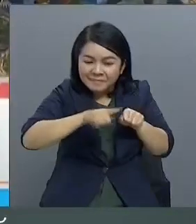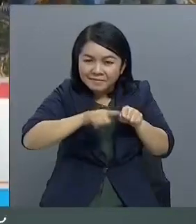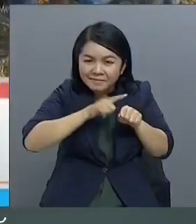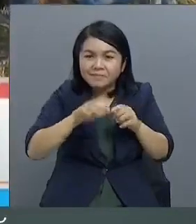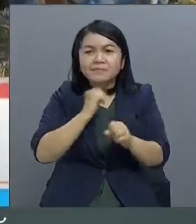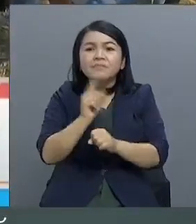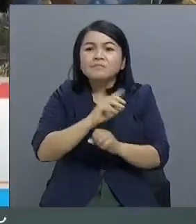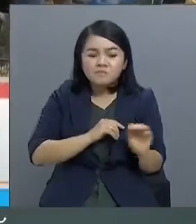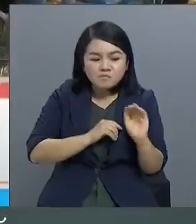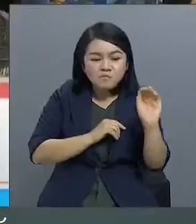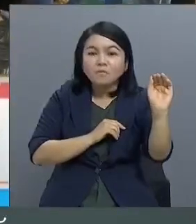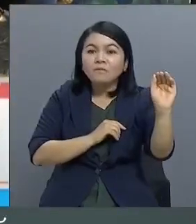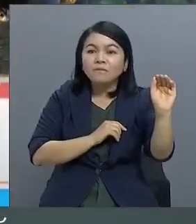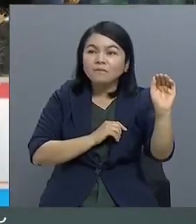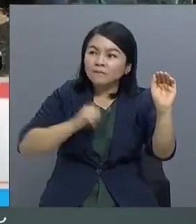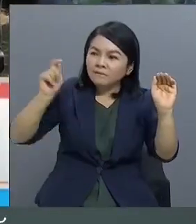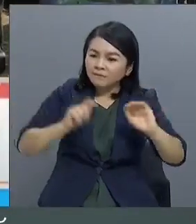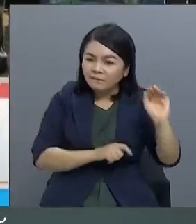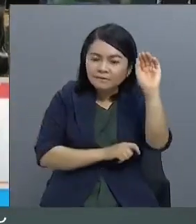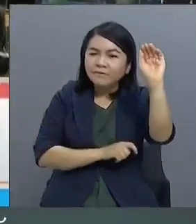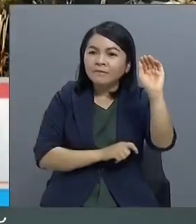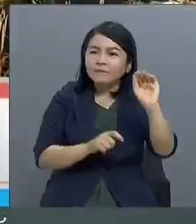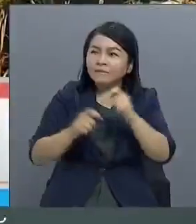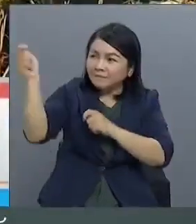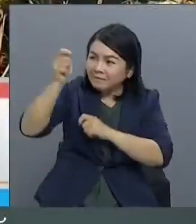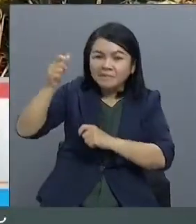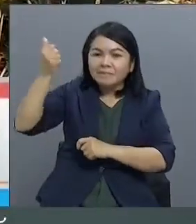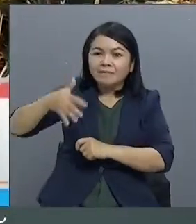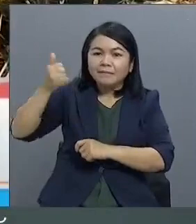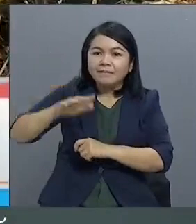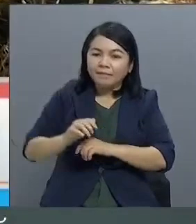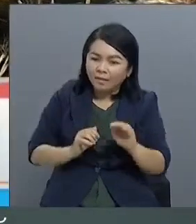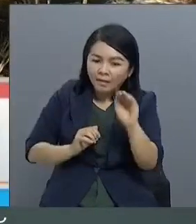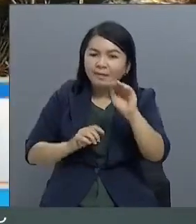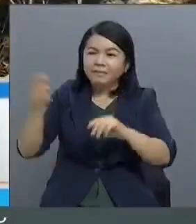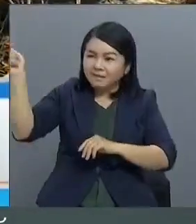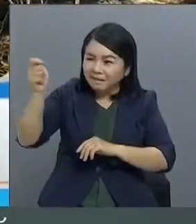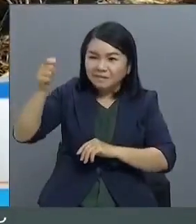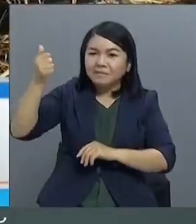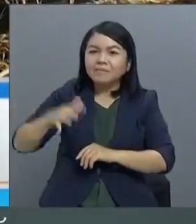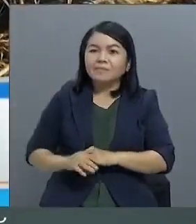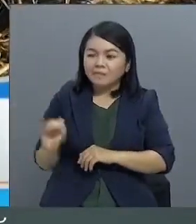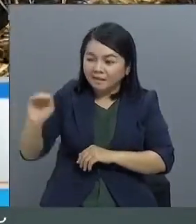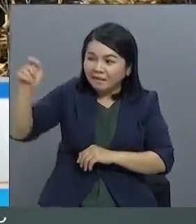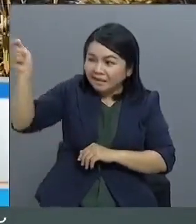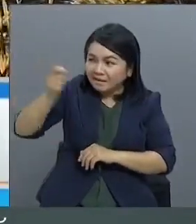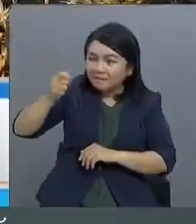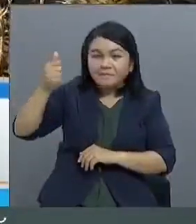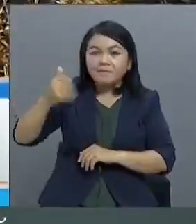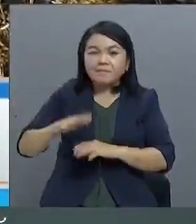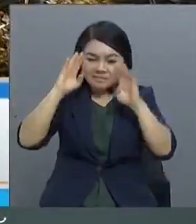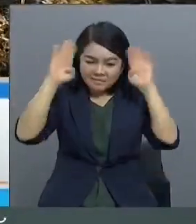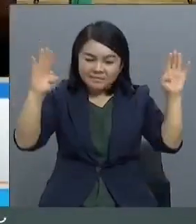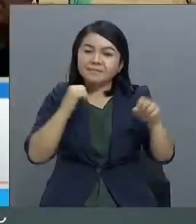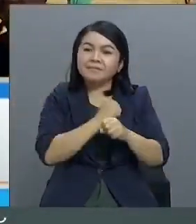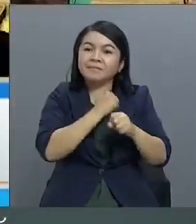นี่ขึ้นไหมครับ ขึ้นไม่ขึ้นอ้าวไม่มีเทคนิค โม้มาขนาดนี้นี่ปรากฏว่าวิ่งแล้วไม่ขึ้น คือเคยทำไงเคยทำ